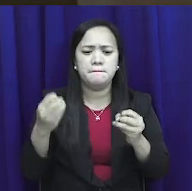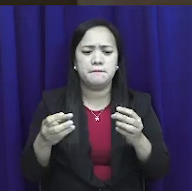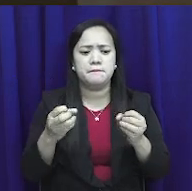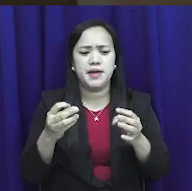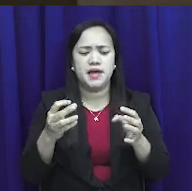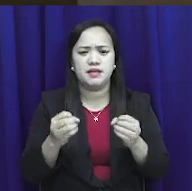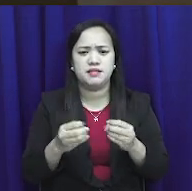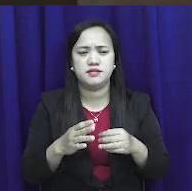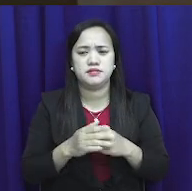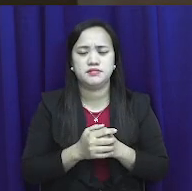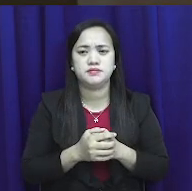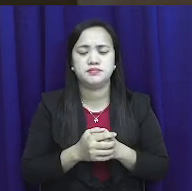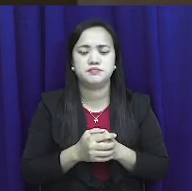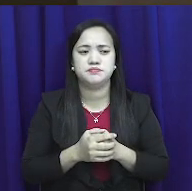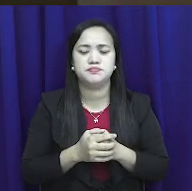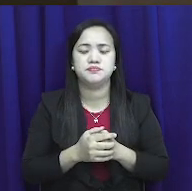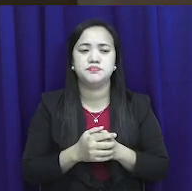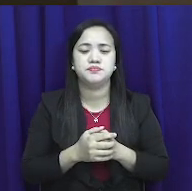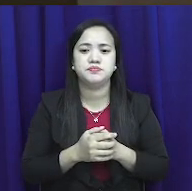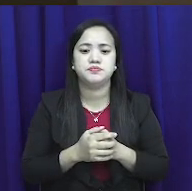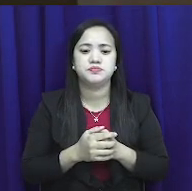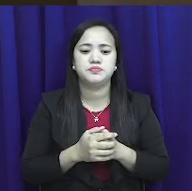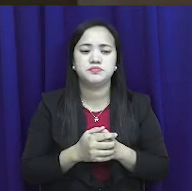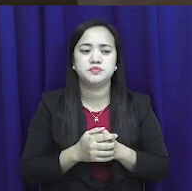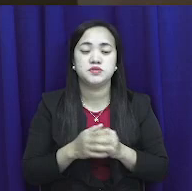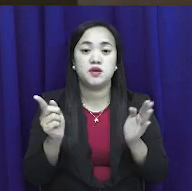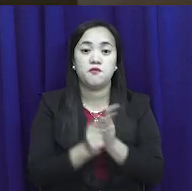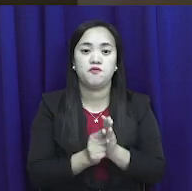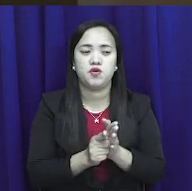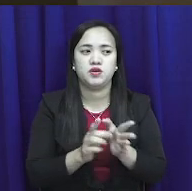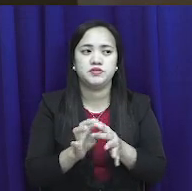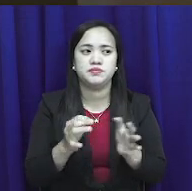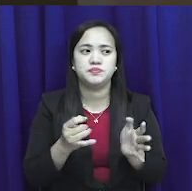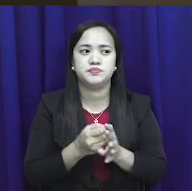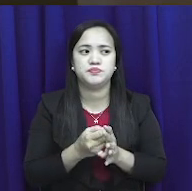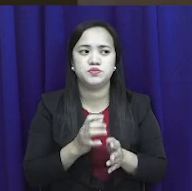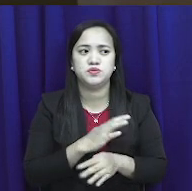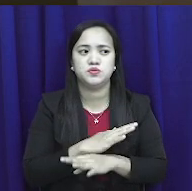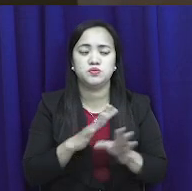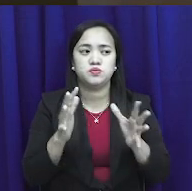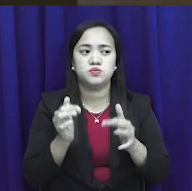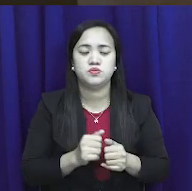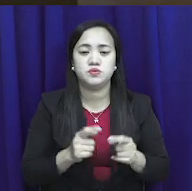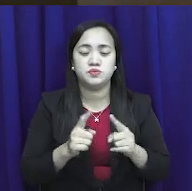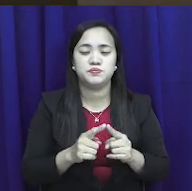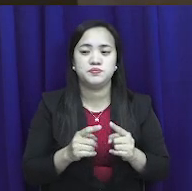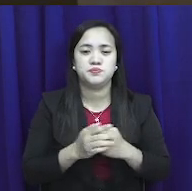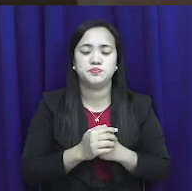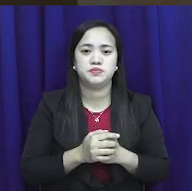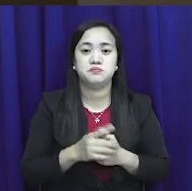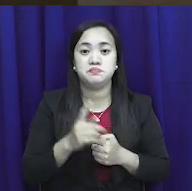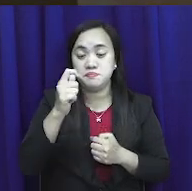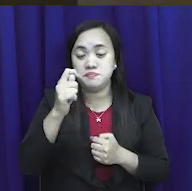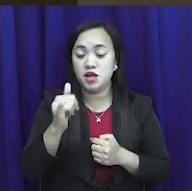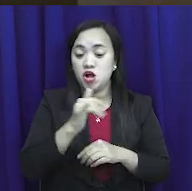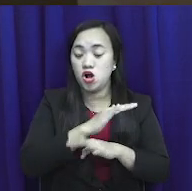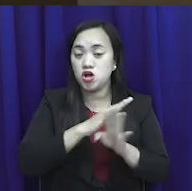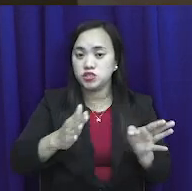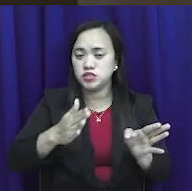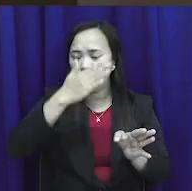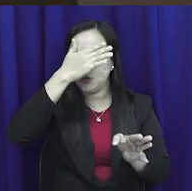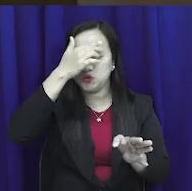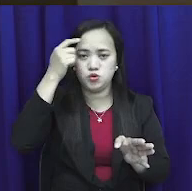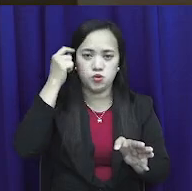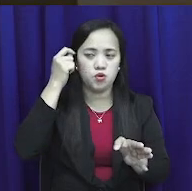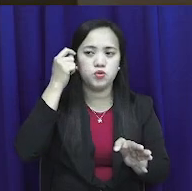na kaya nami-misinterpret din tayo ng ibang mga simbahan kasi ayoko dun sa inyo ang daming bawal hindi nila naintindihan kasi pero